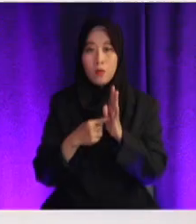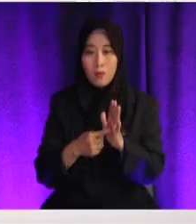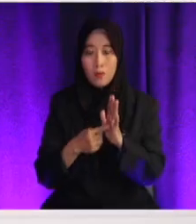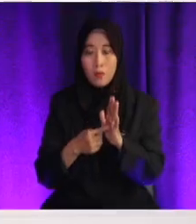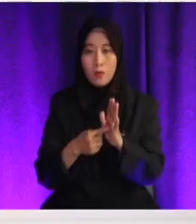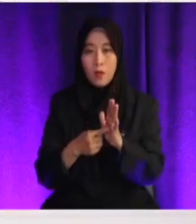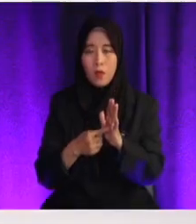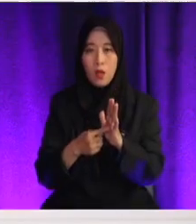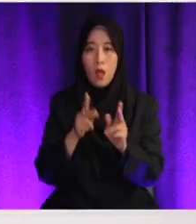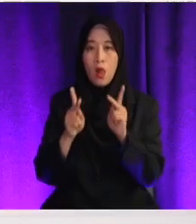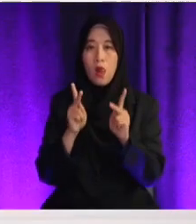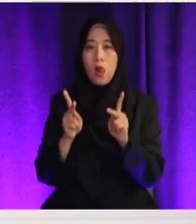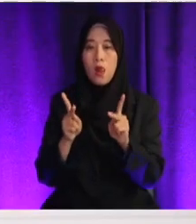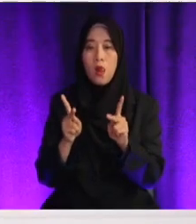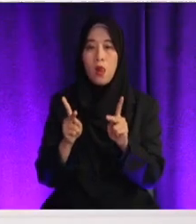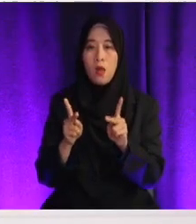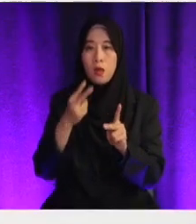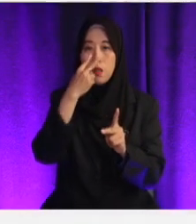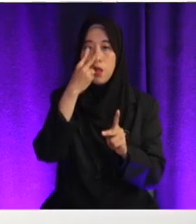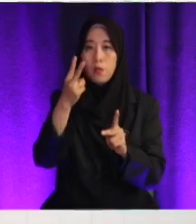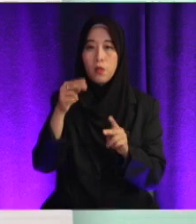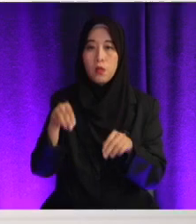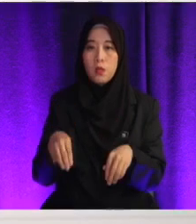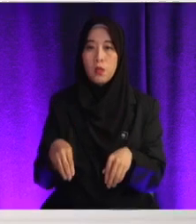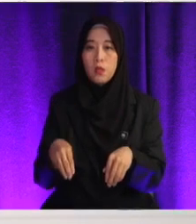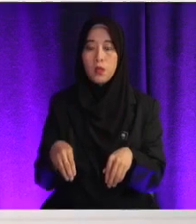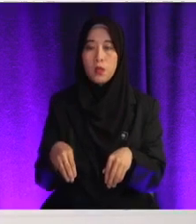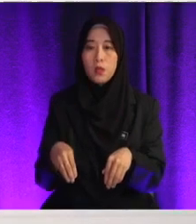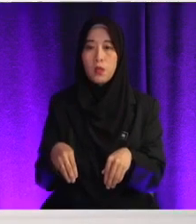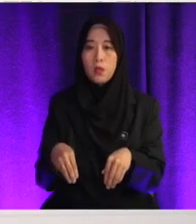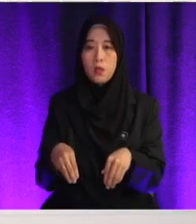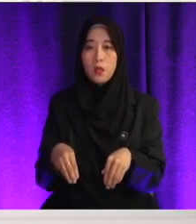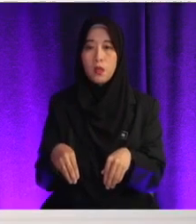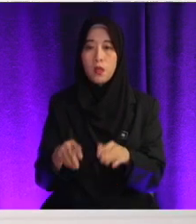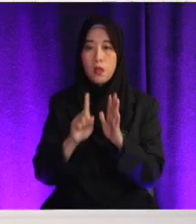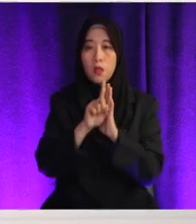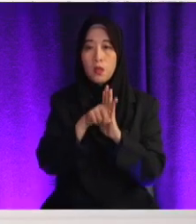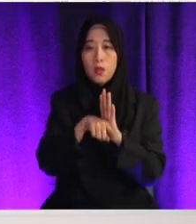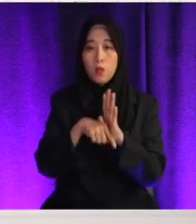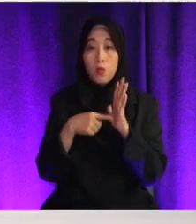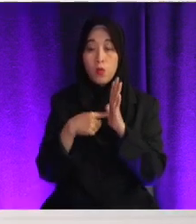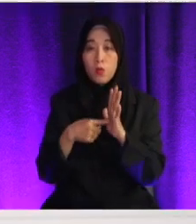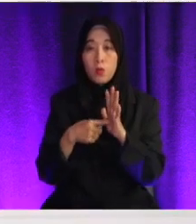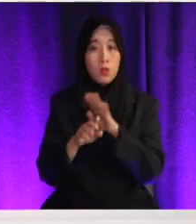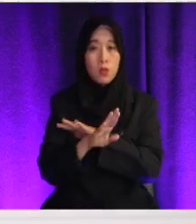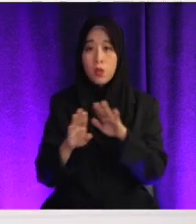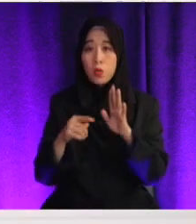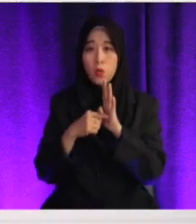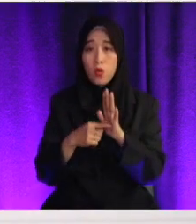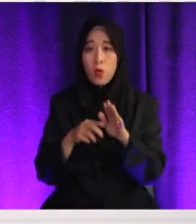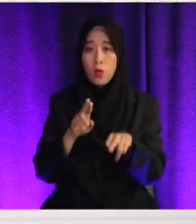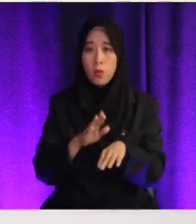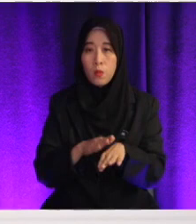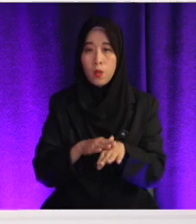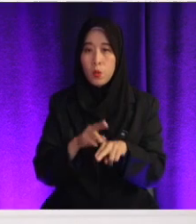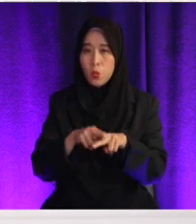So kalau nampak dekat sini, okey. Nampak dekat sini jarum penunjuk dia tak menunjukkan pada kedudukan 0